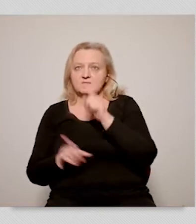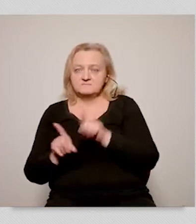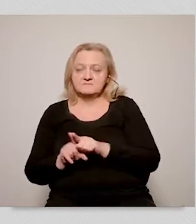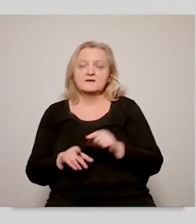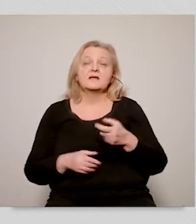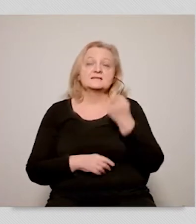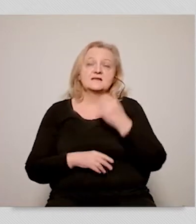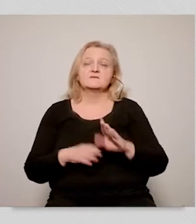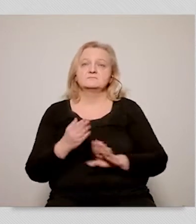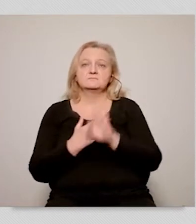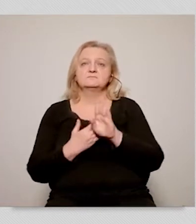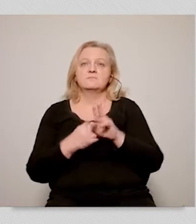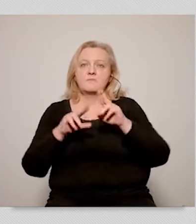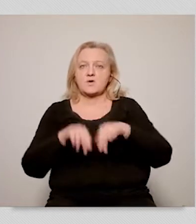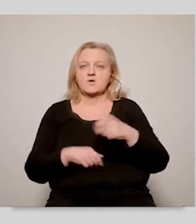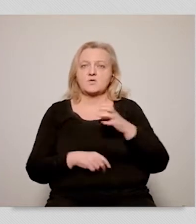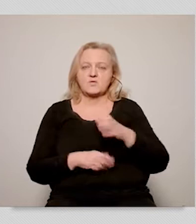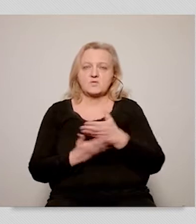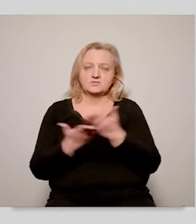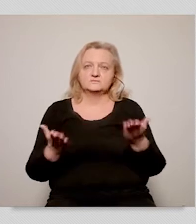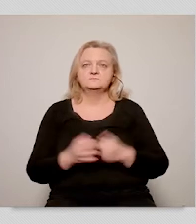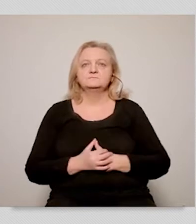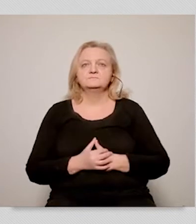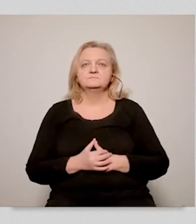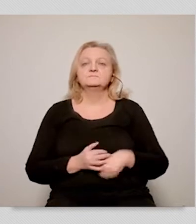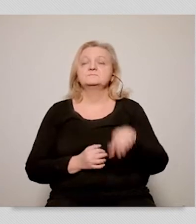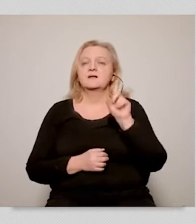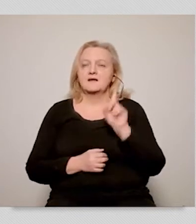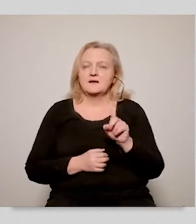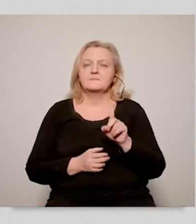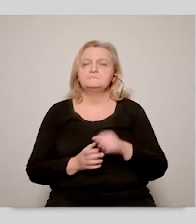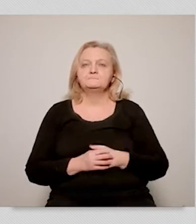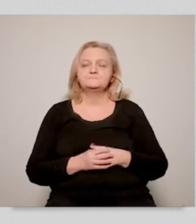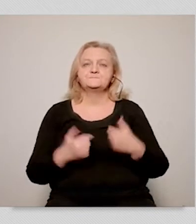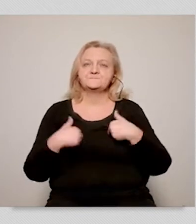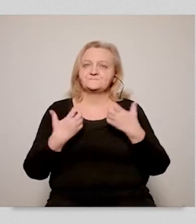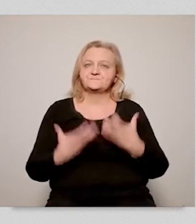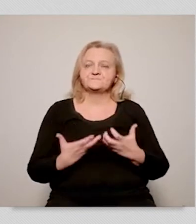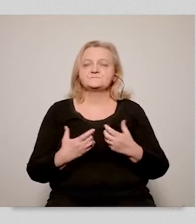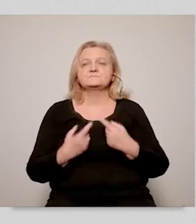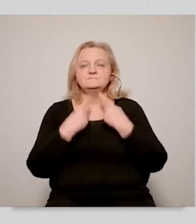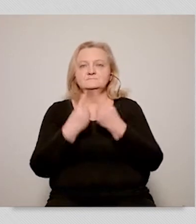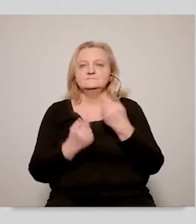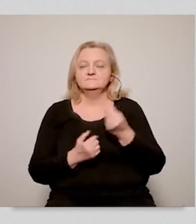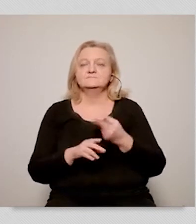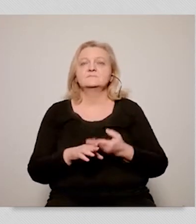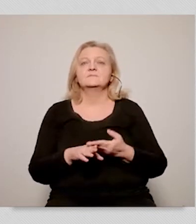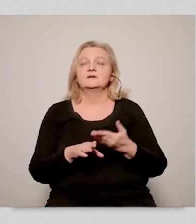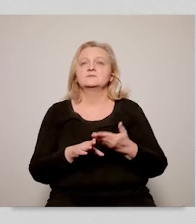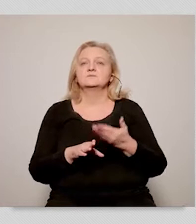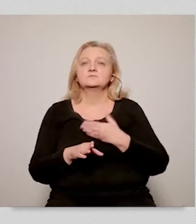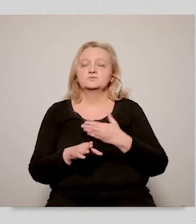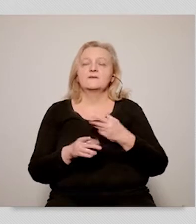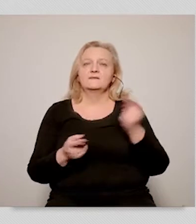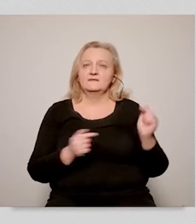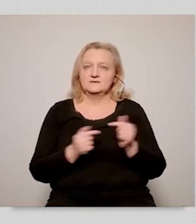naszych pozostałych gości, ale chciałbym jeszcze zarysować, zanim przejdziemy już do naszej